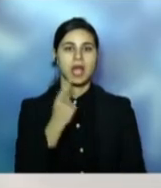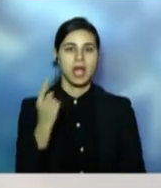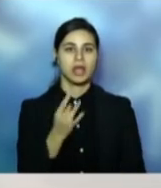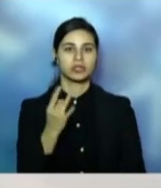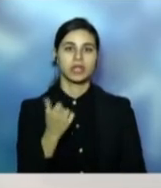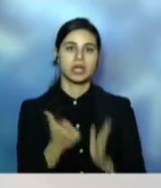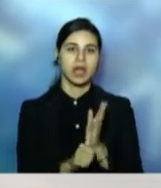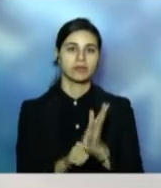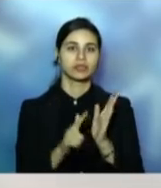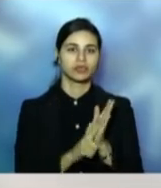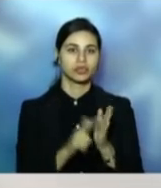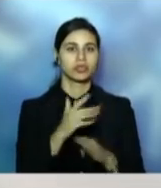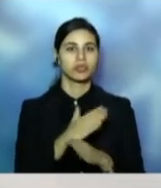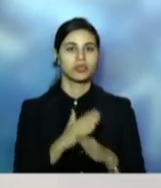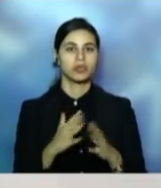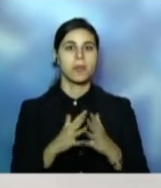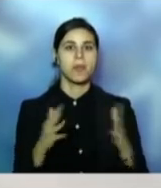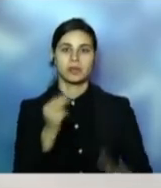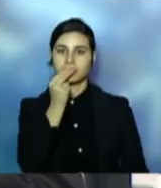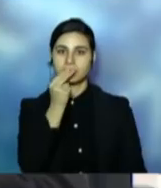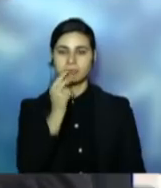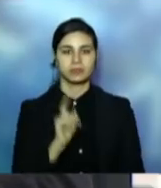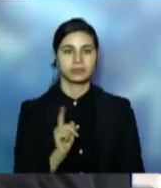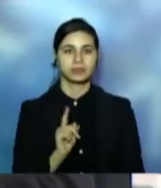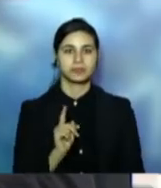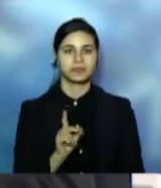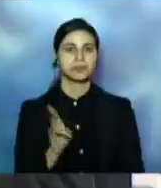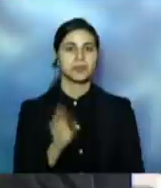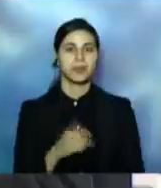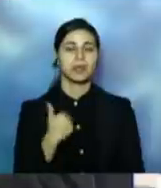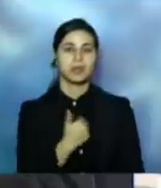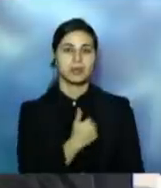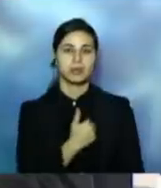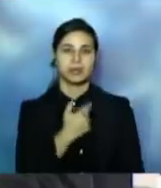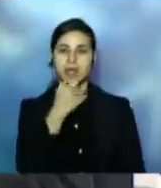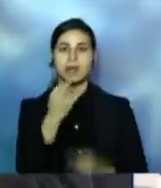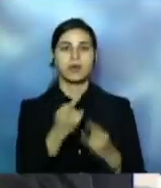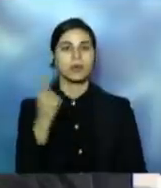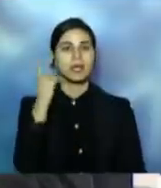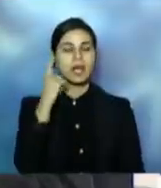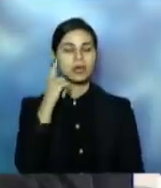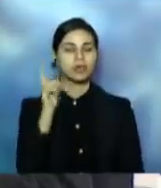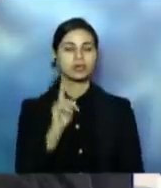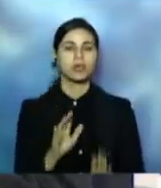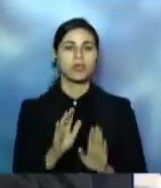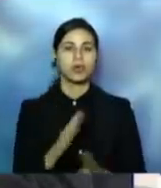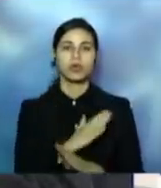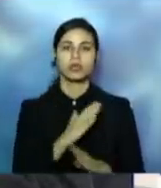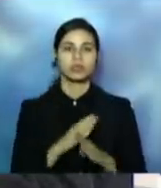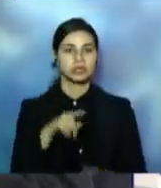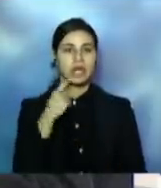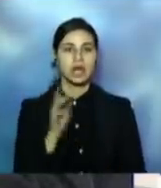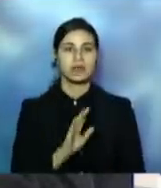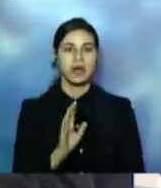ჯერზე 6-7 პურის ერთეულზე მეტის მიღება, მაგრამ მე მინდა მაყურებელმა გაიგოს, რომ მხოლოდ პურზე არ